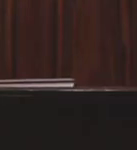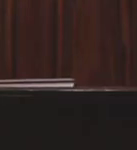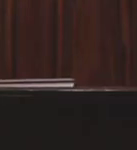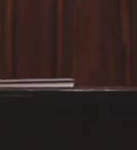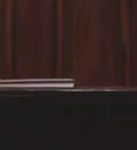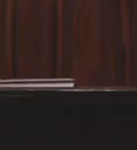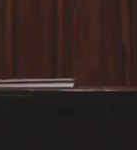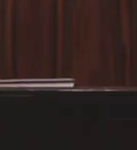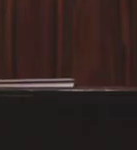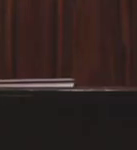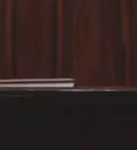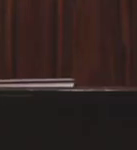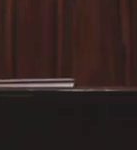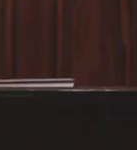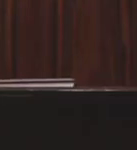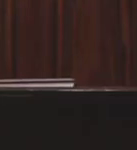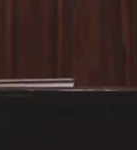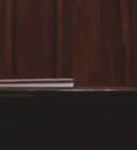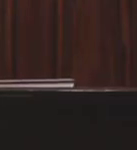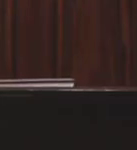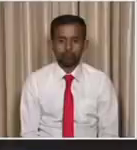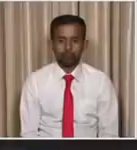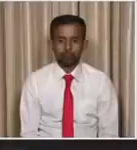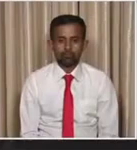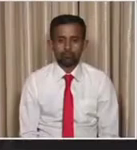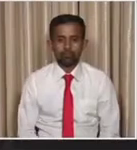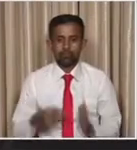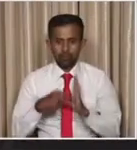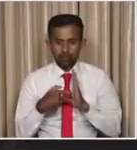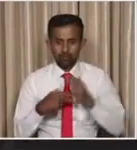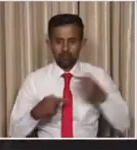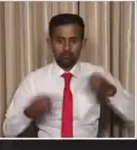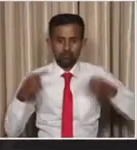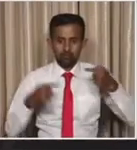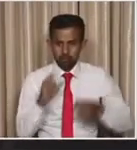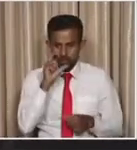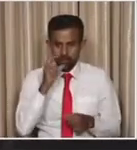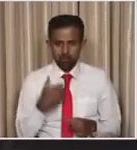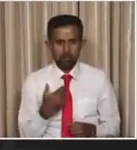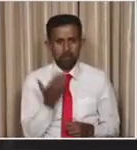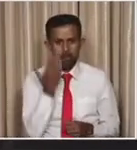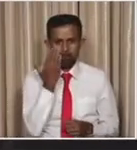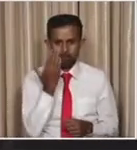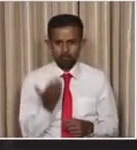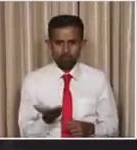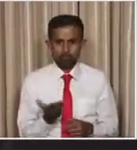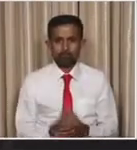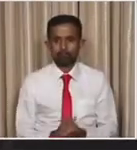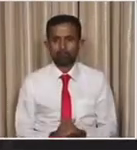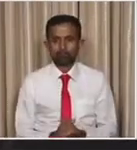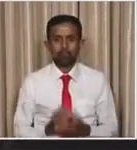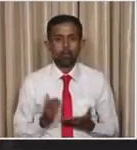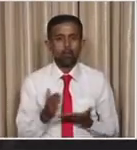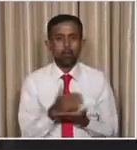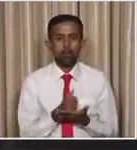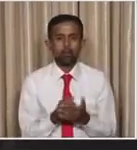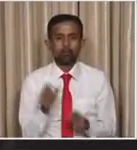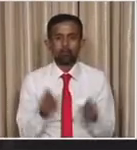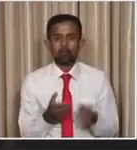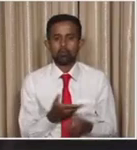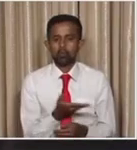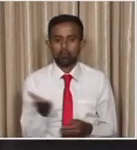මේ අද දින අයවැය විවාදයේ දිහා බලාගෙන හිටපම මට පෙනුනේ මේ සියලු දෙනාටම